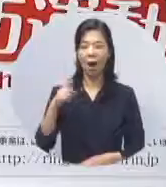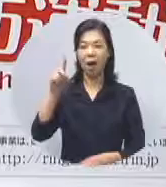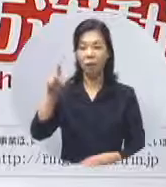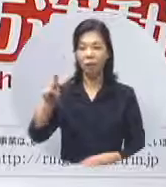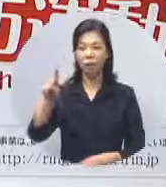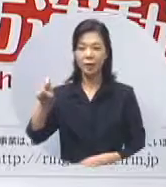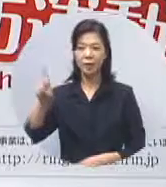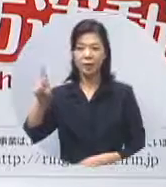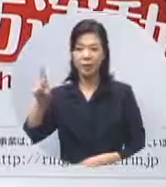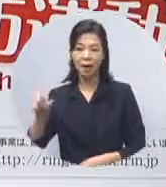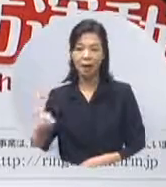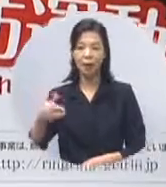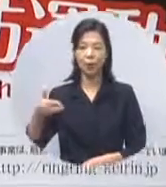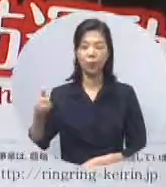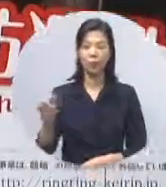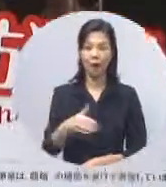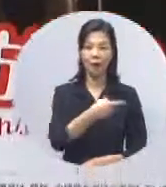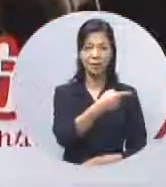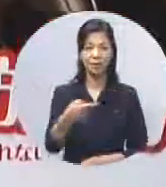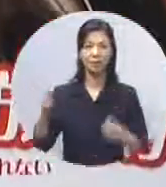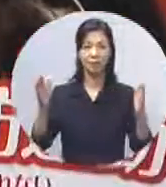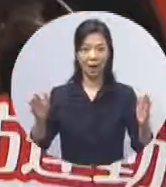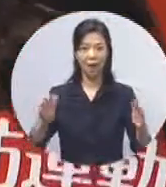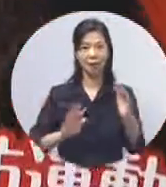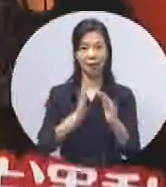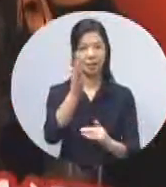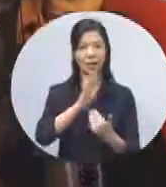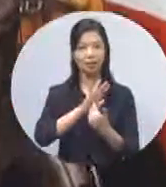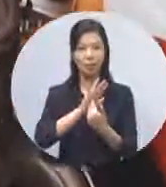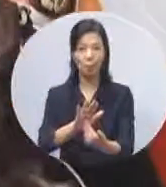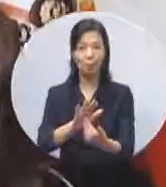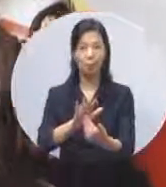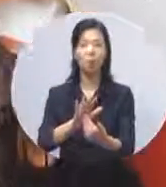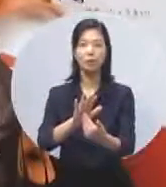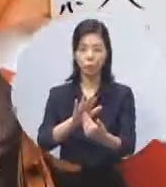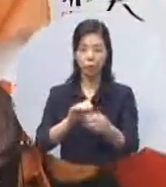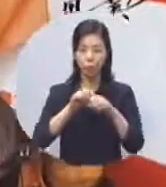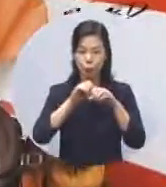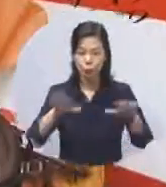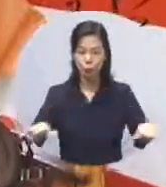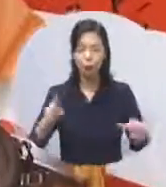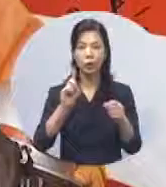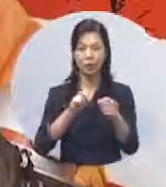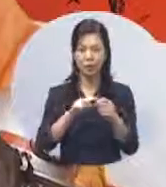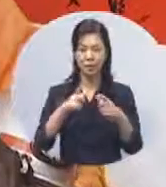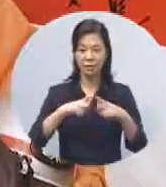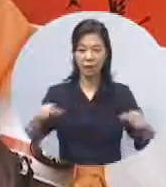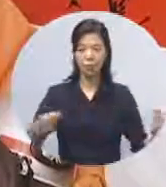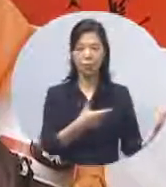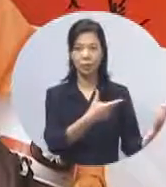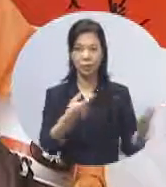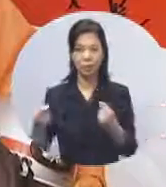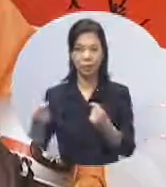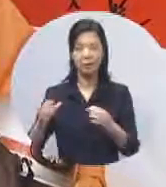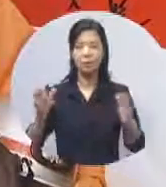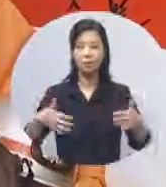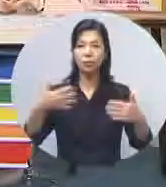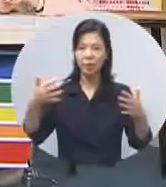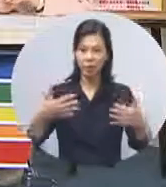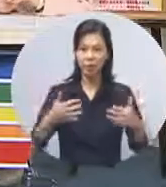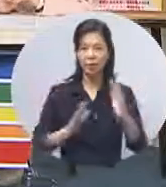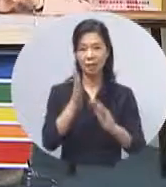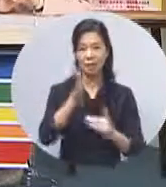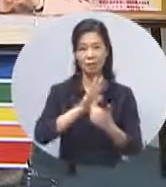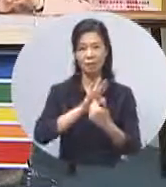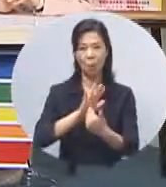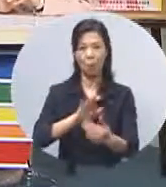間、火災予防の普及啓発のために全国一斉に周期全国火災予防運動を実施しています。 そ